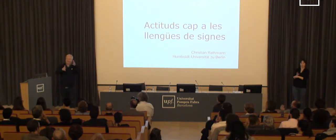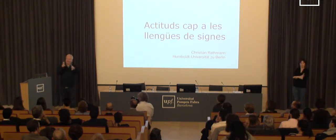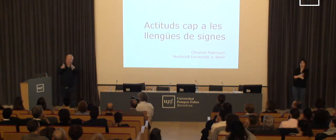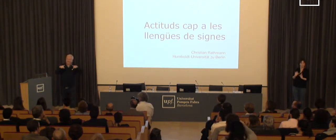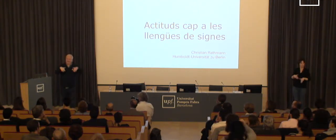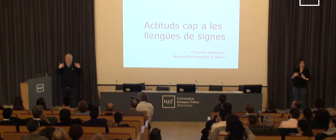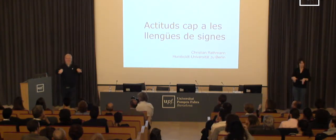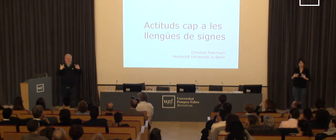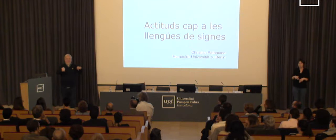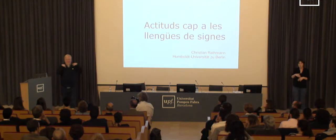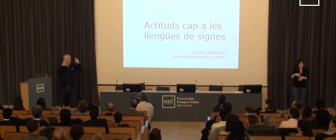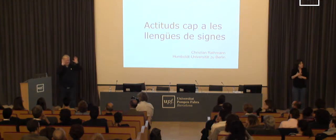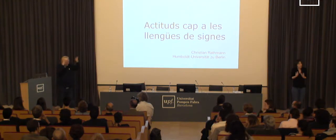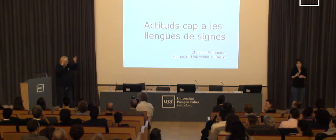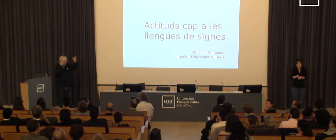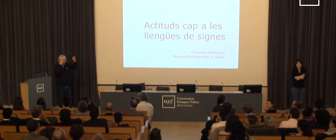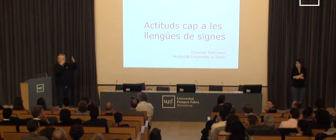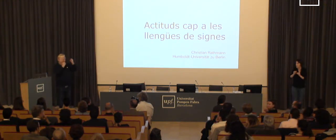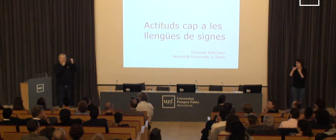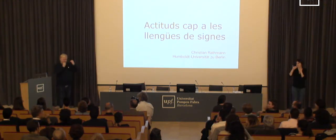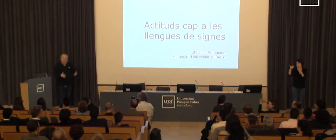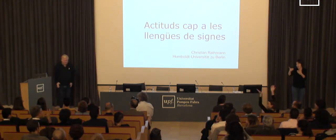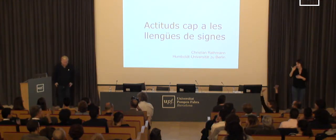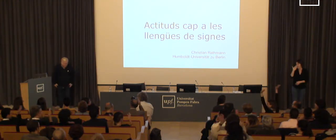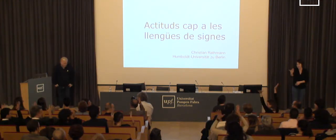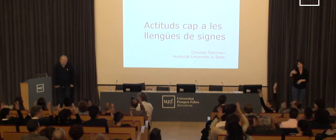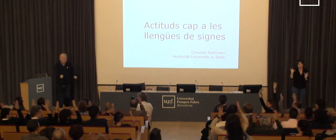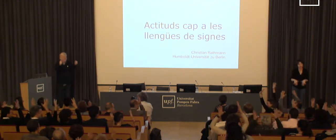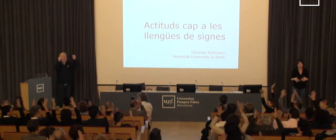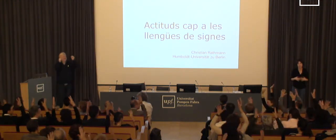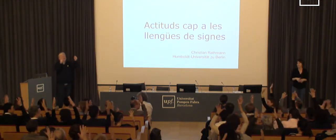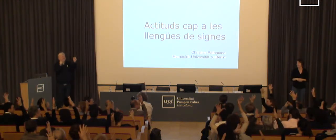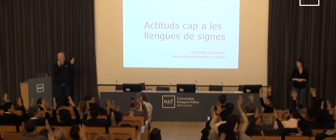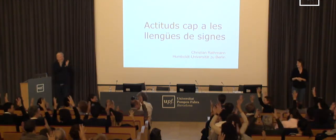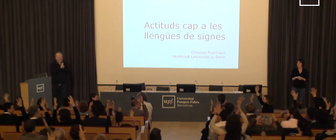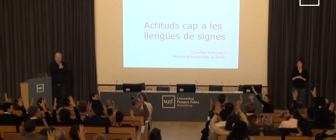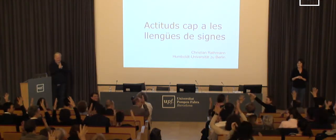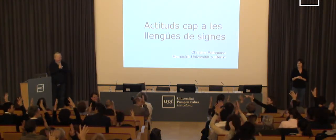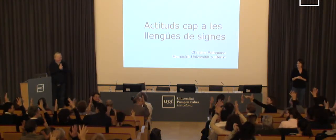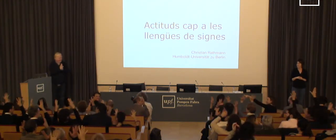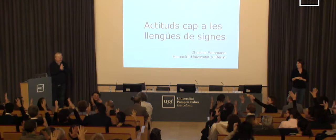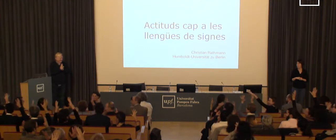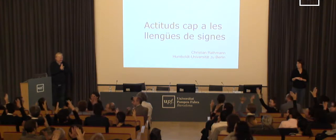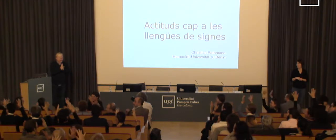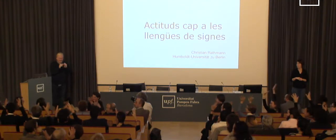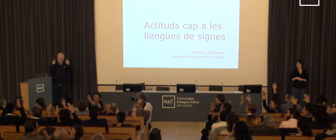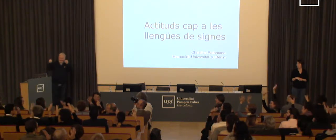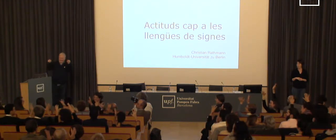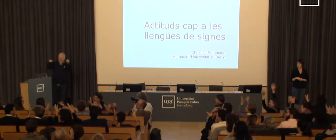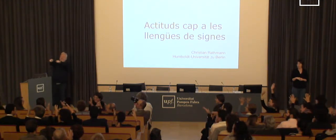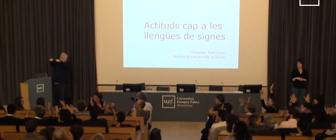m'ha impressionat moltíssim. Moltes felicitats, de veritat, de tot cor.